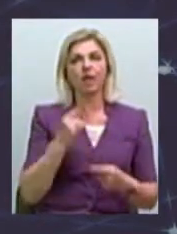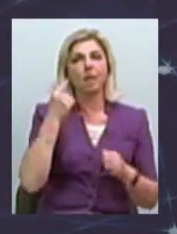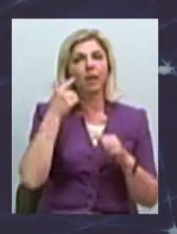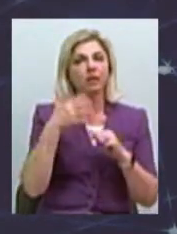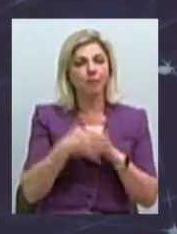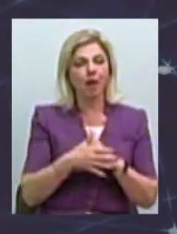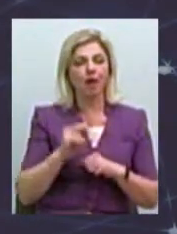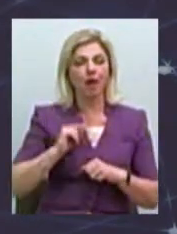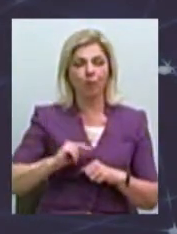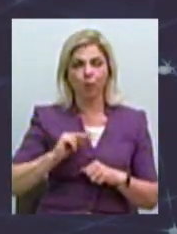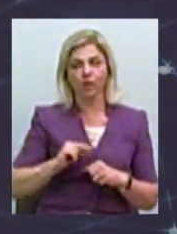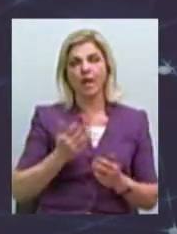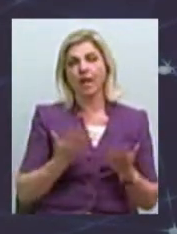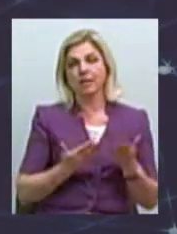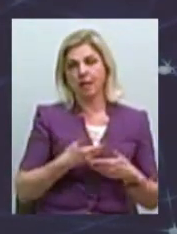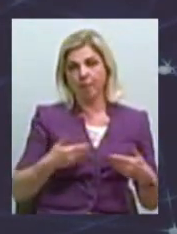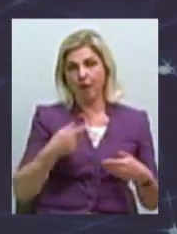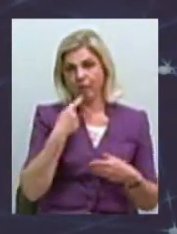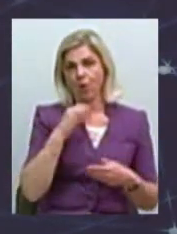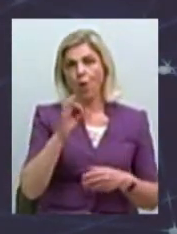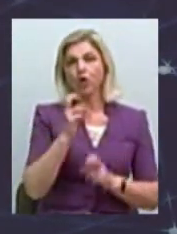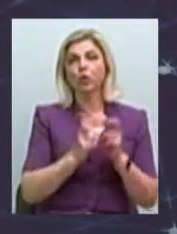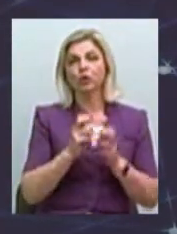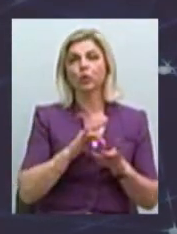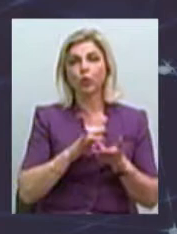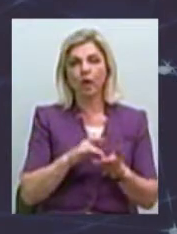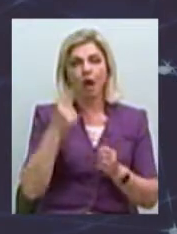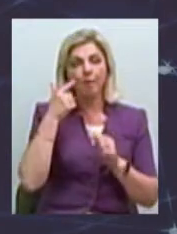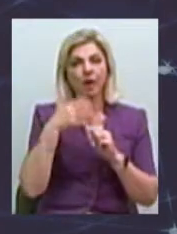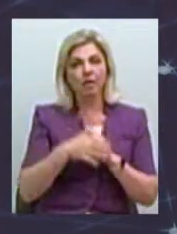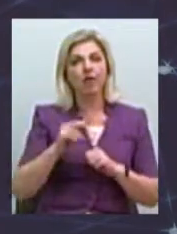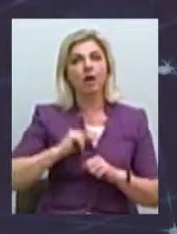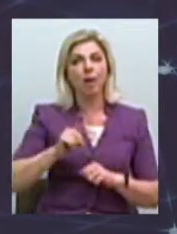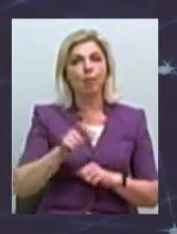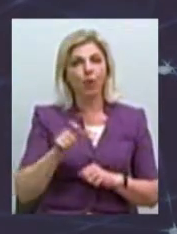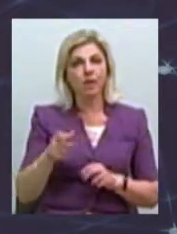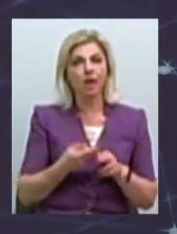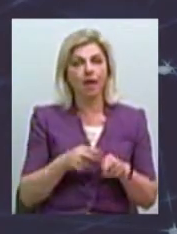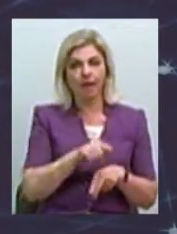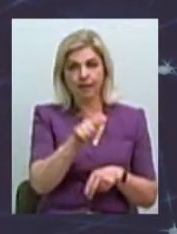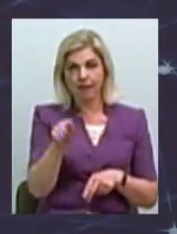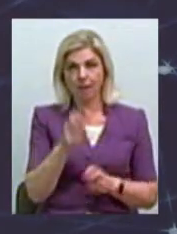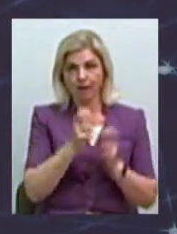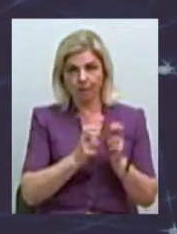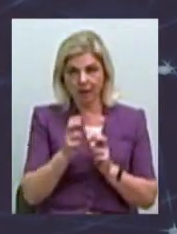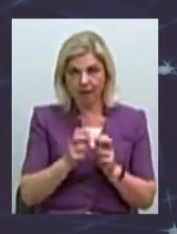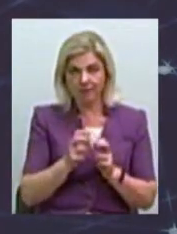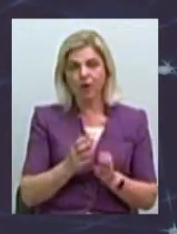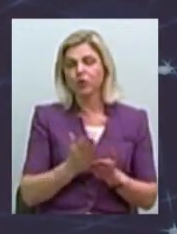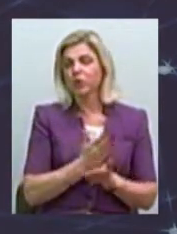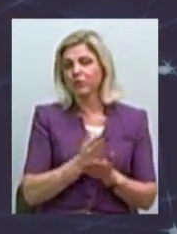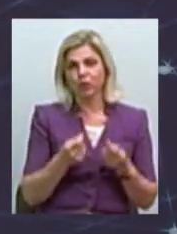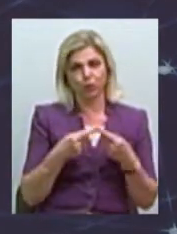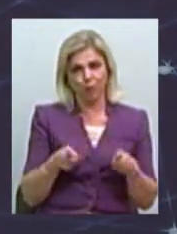понимая работу, например, если мы говорим про индустриальный туризм, понимая уже работников этих предприятий, это совершенно